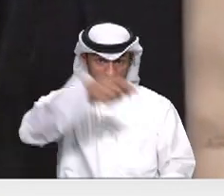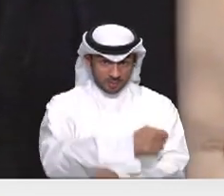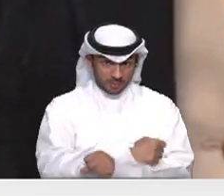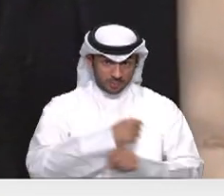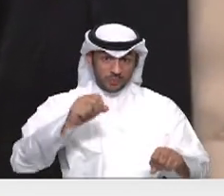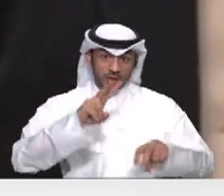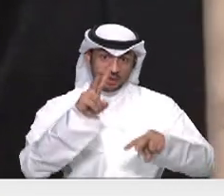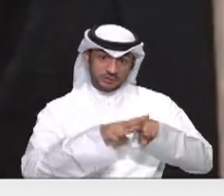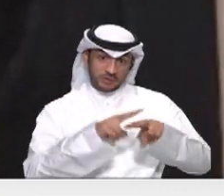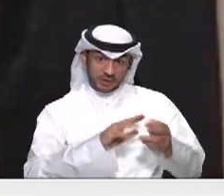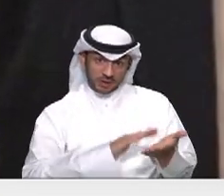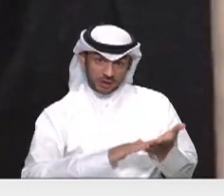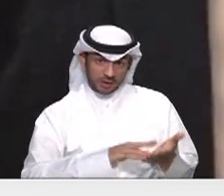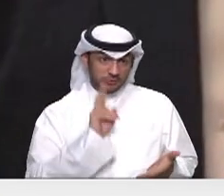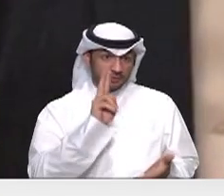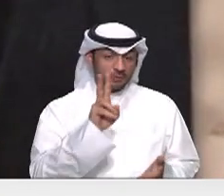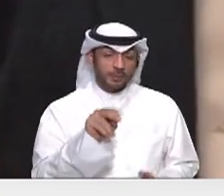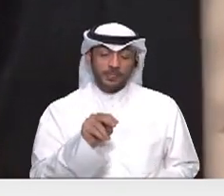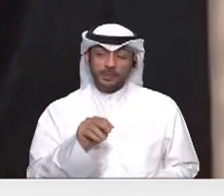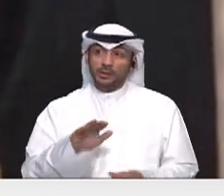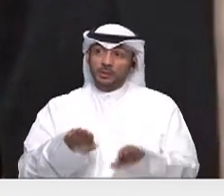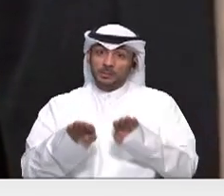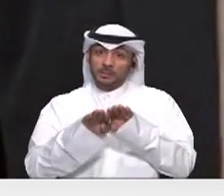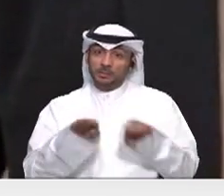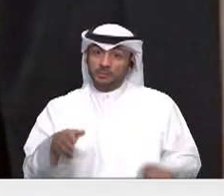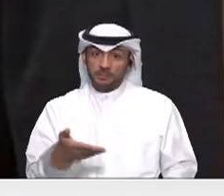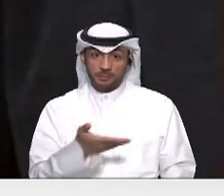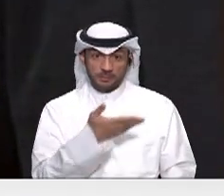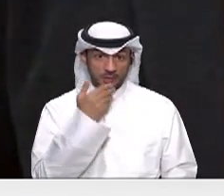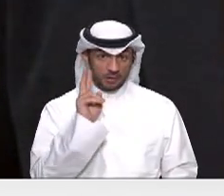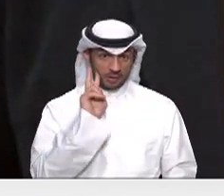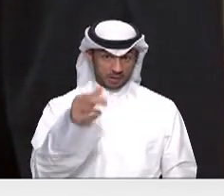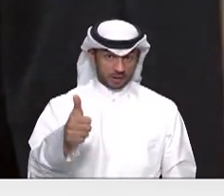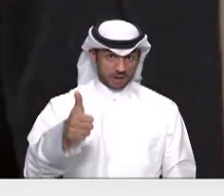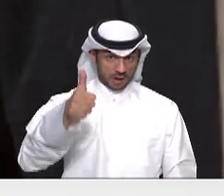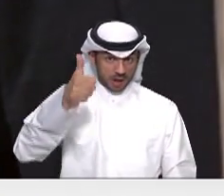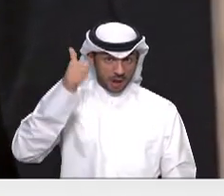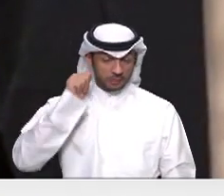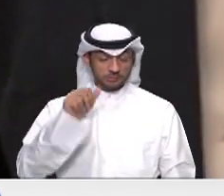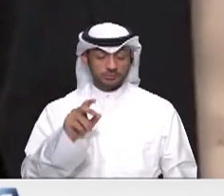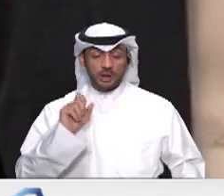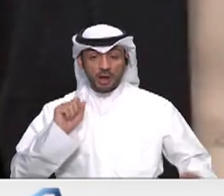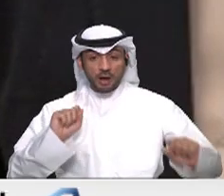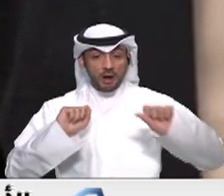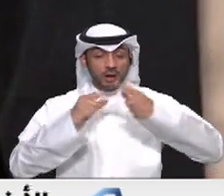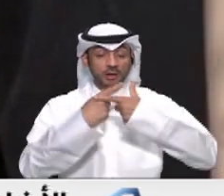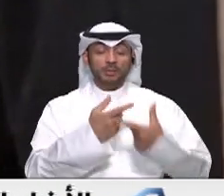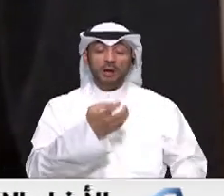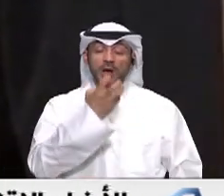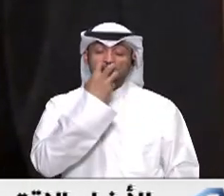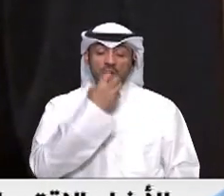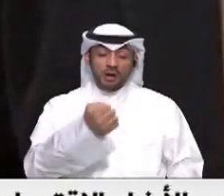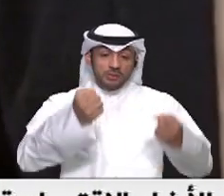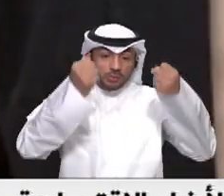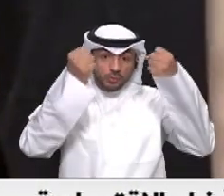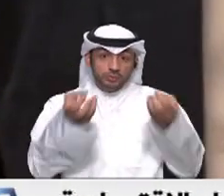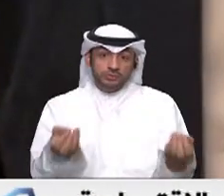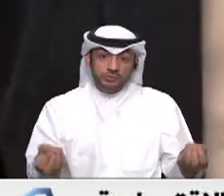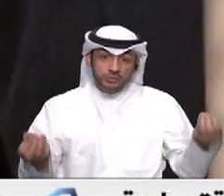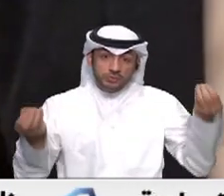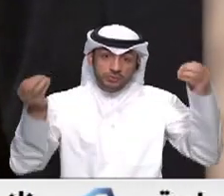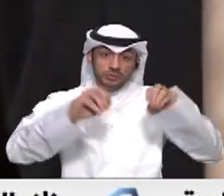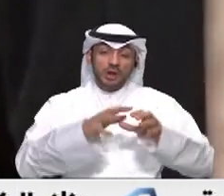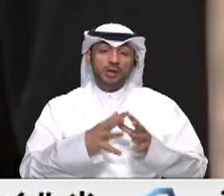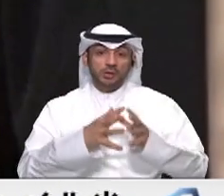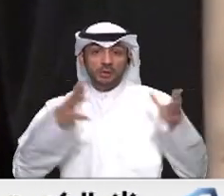أكثر سخونة من الأمس، فبالأمس كانت الجبهة ساخنة بشكل كبير، ولكن لا شك كانت